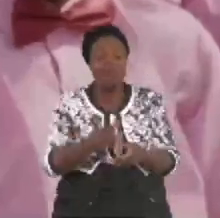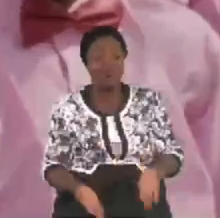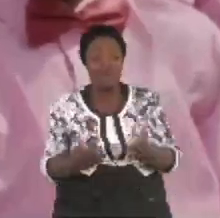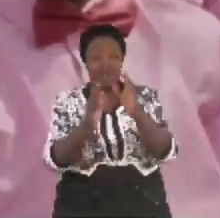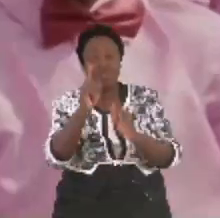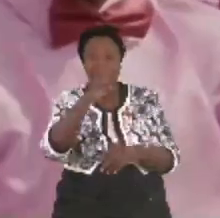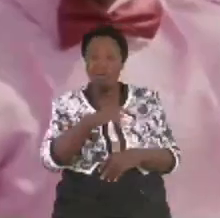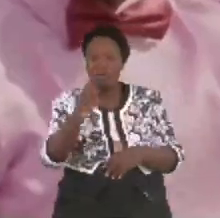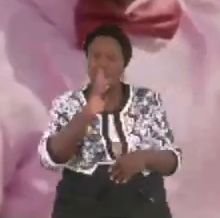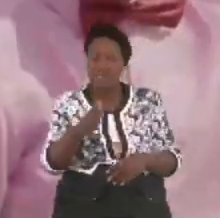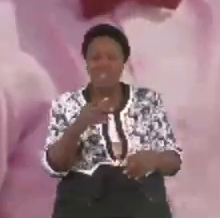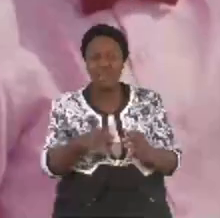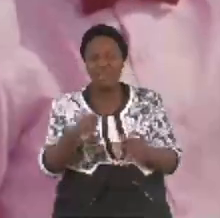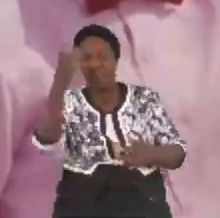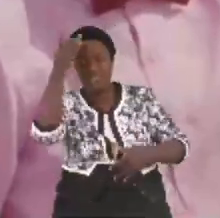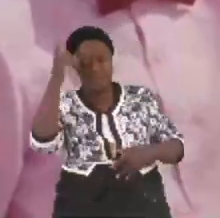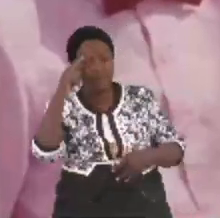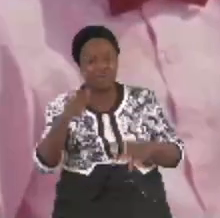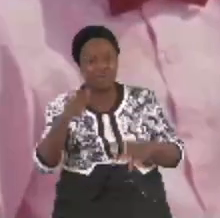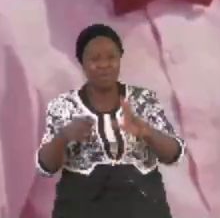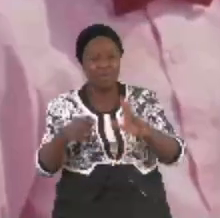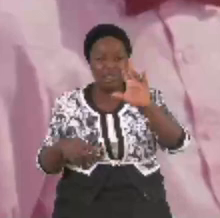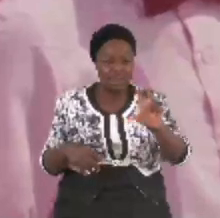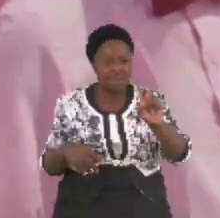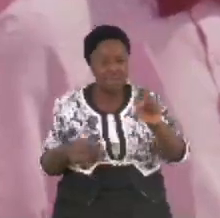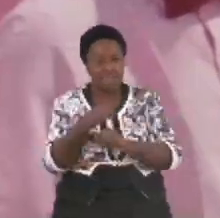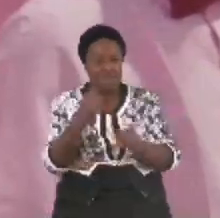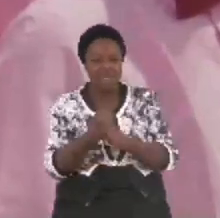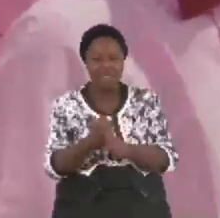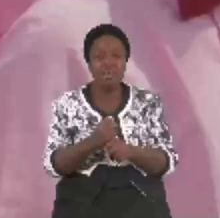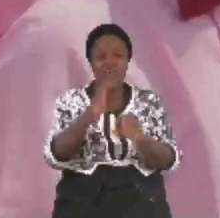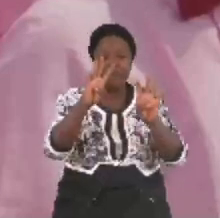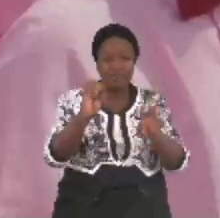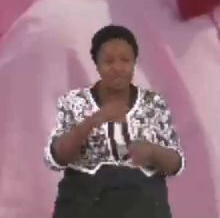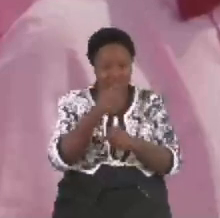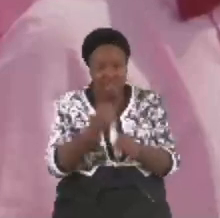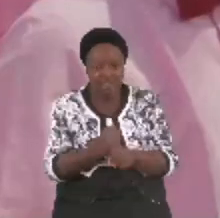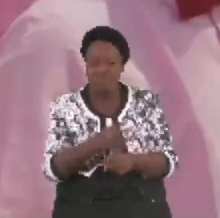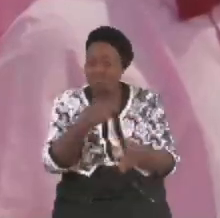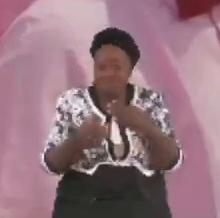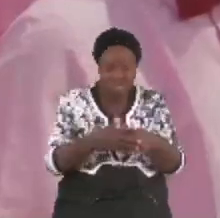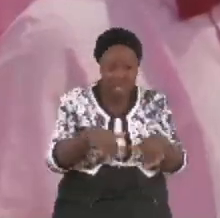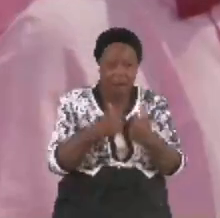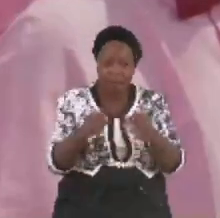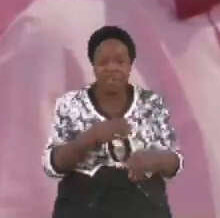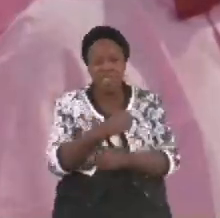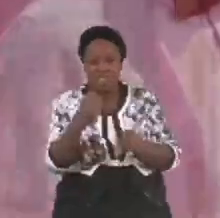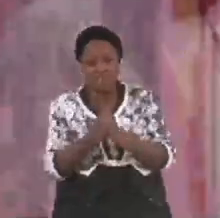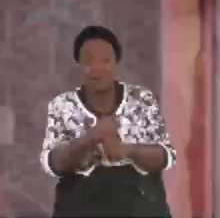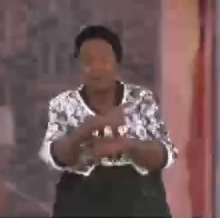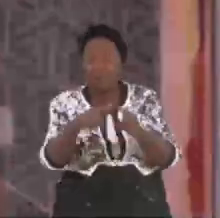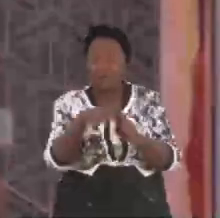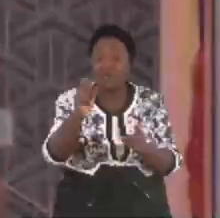là-bas, invalide depuis 38-40 ans, peu importe la durée. Quand la parole